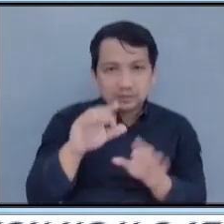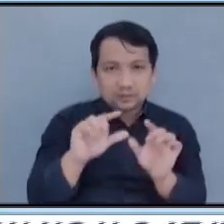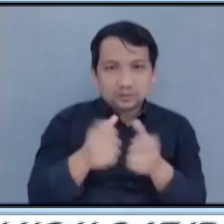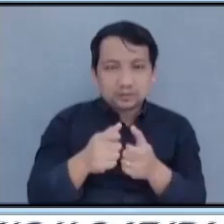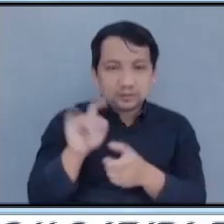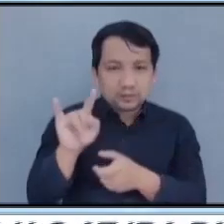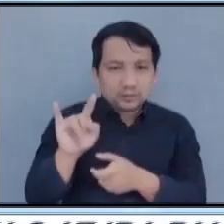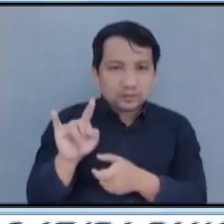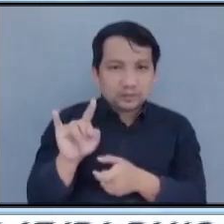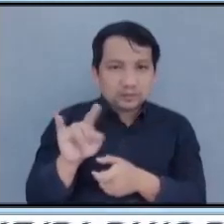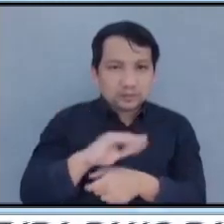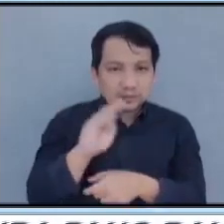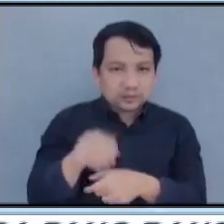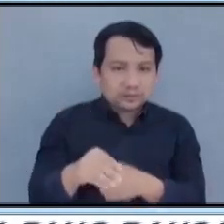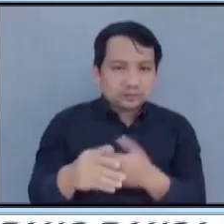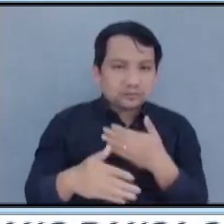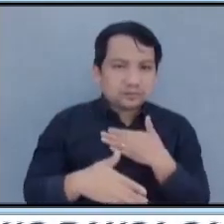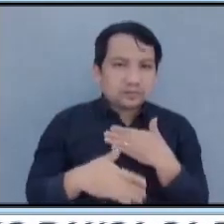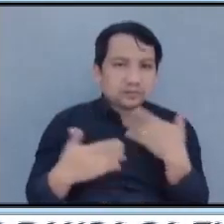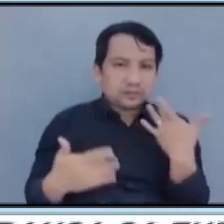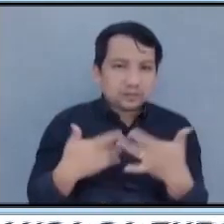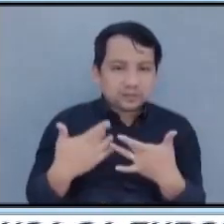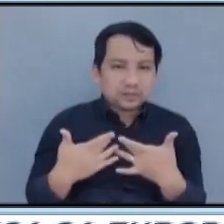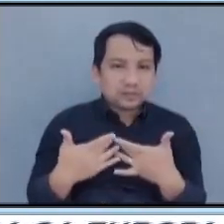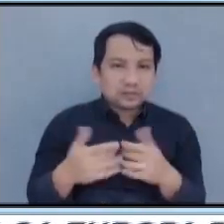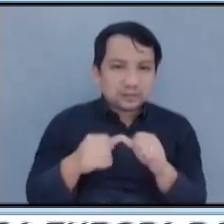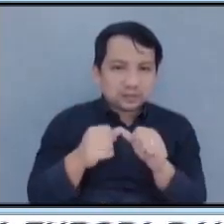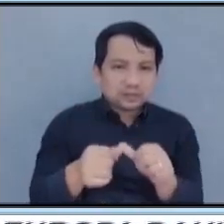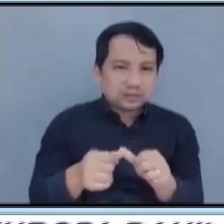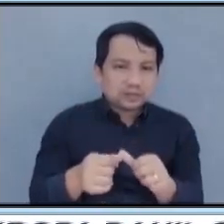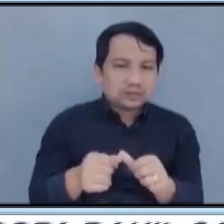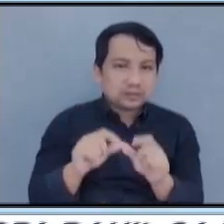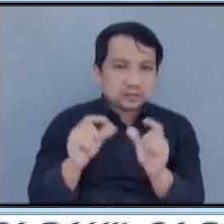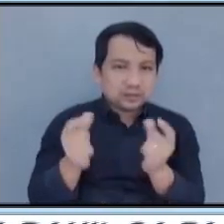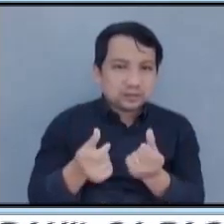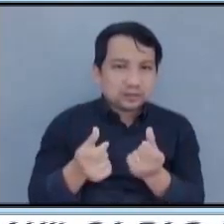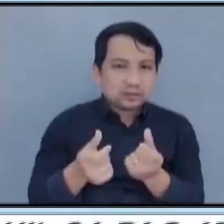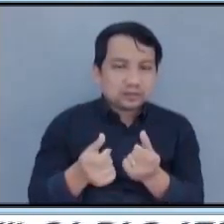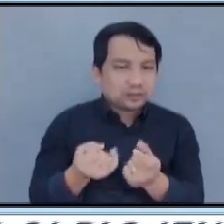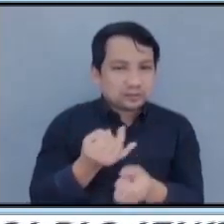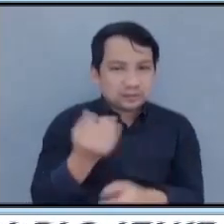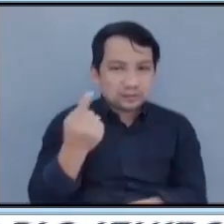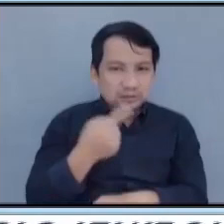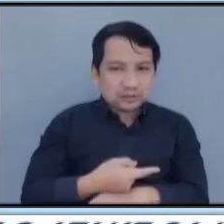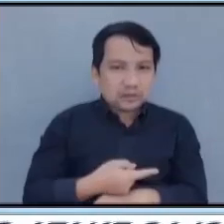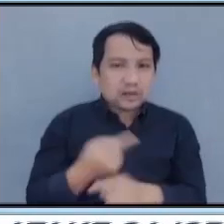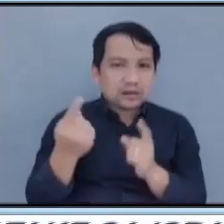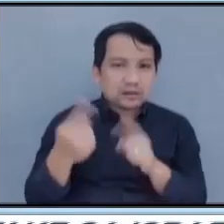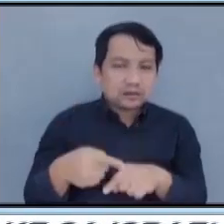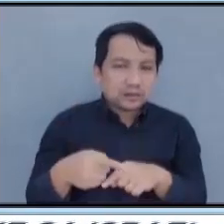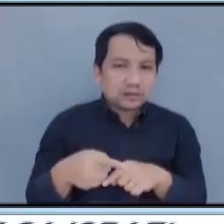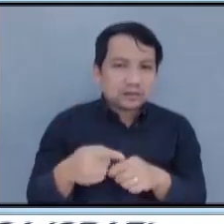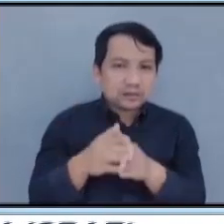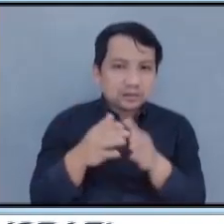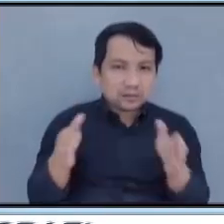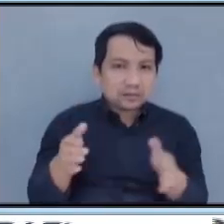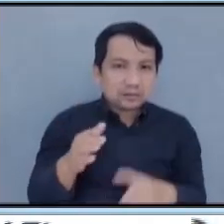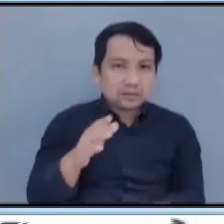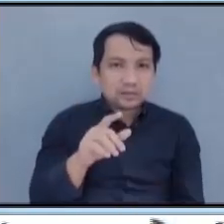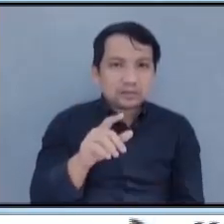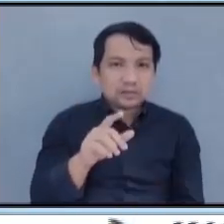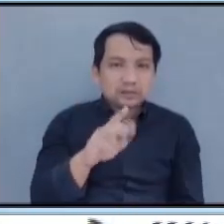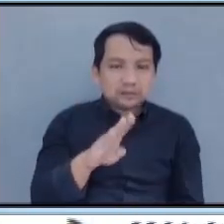ng nostalgia at timeless hits ng banda. Ilang tulog na lang ay magaganap na sa The Big Dome ngayon Sabado,